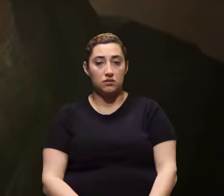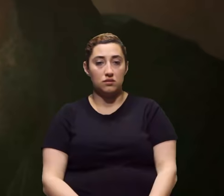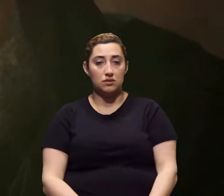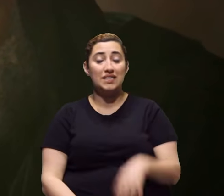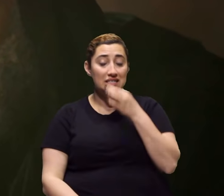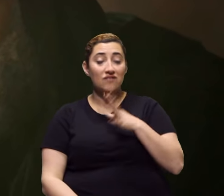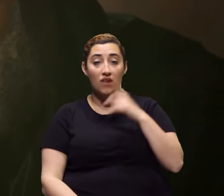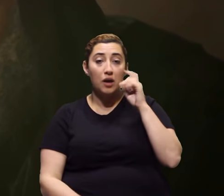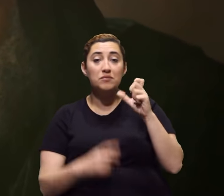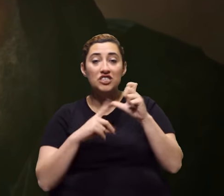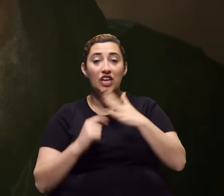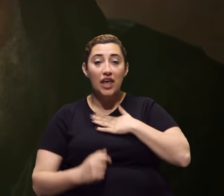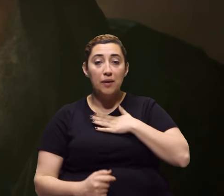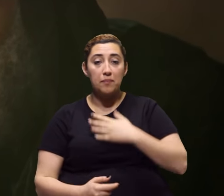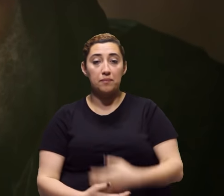Destur şeyhim.